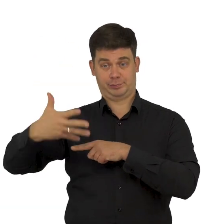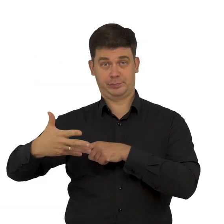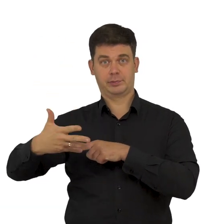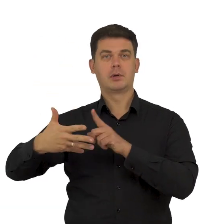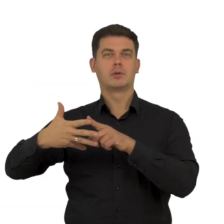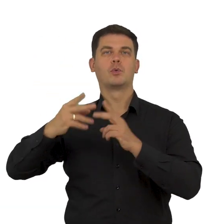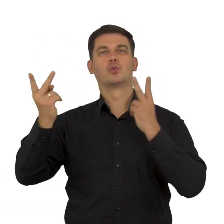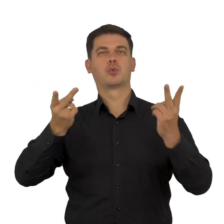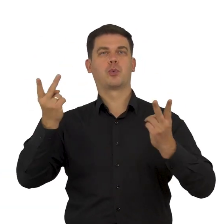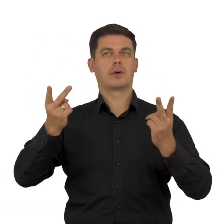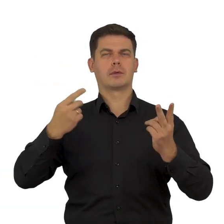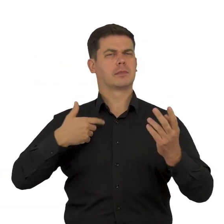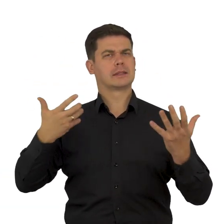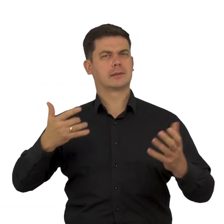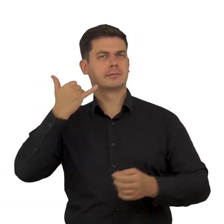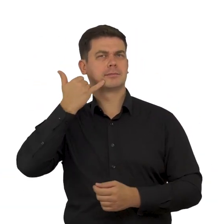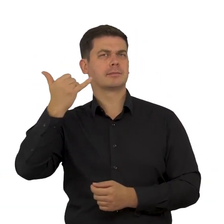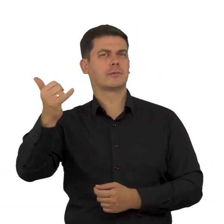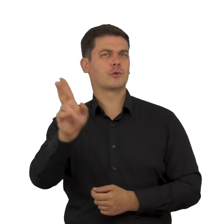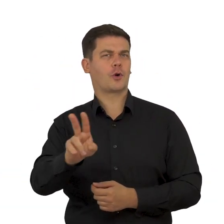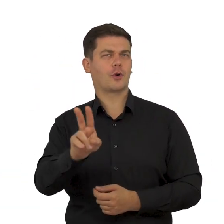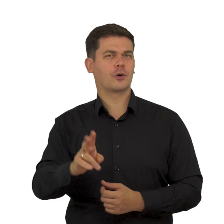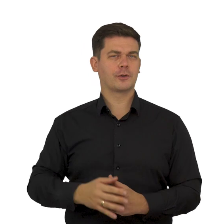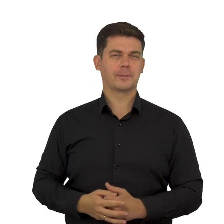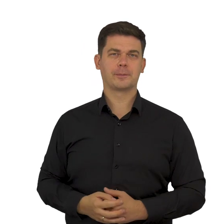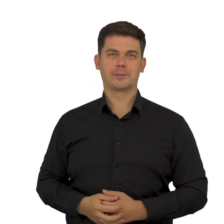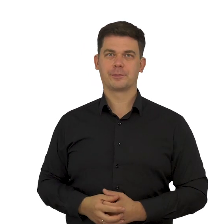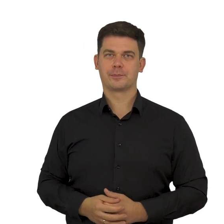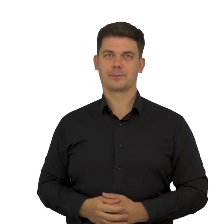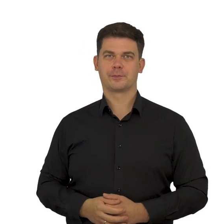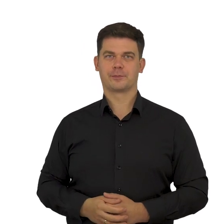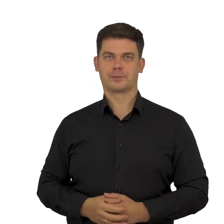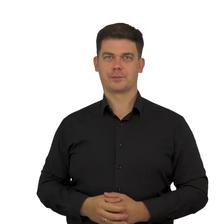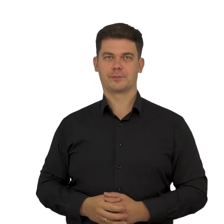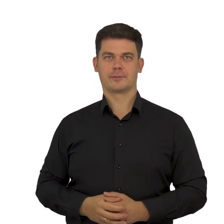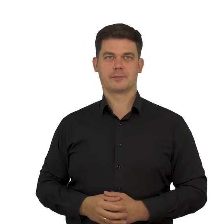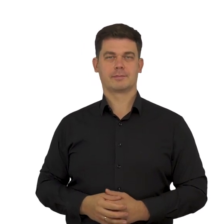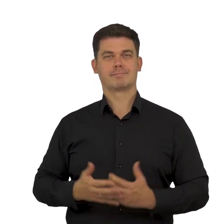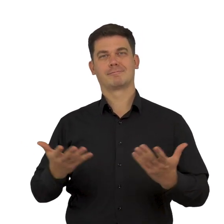A z listy kontaktów wybieramy osobę, do której chcemy zadzwonić.